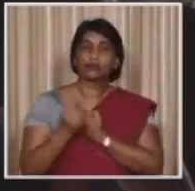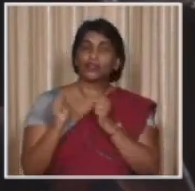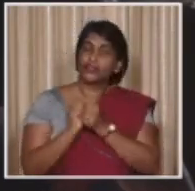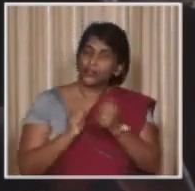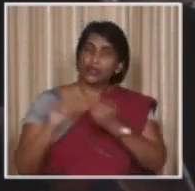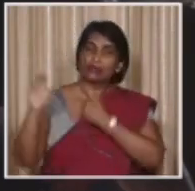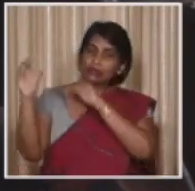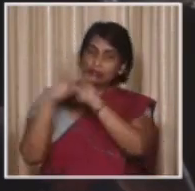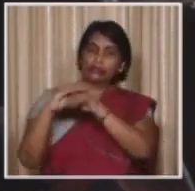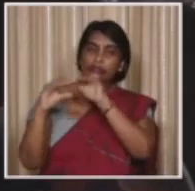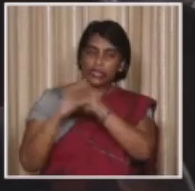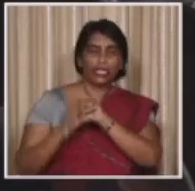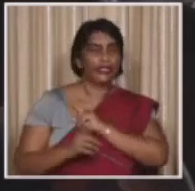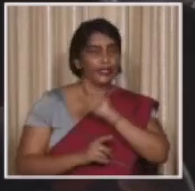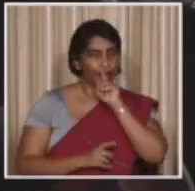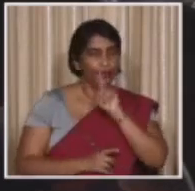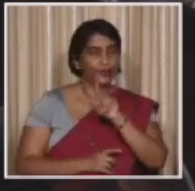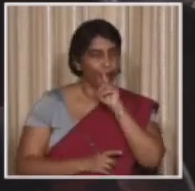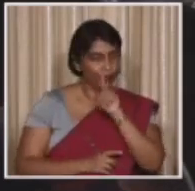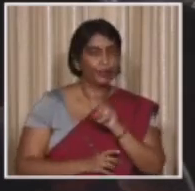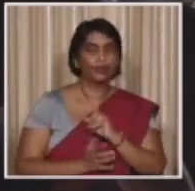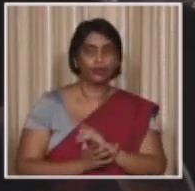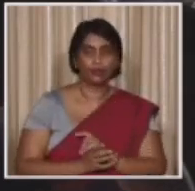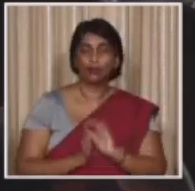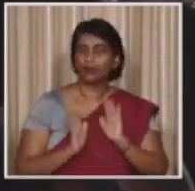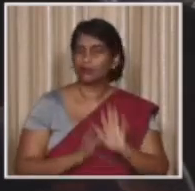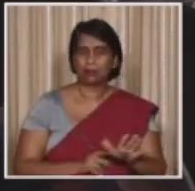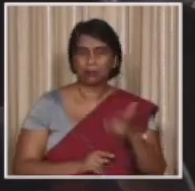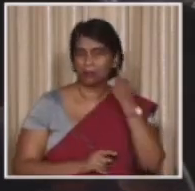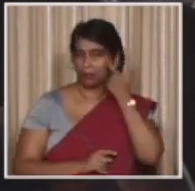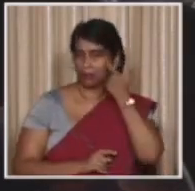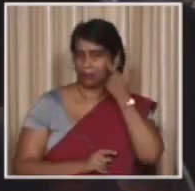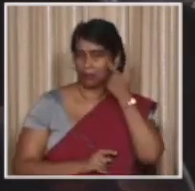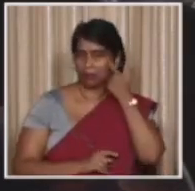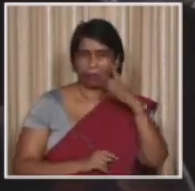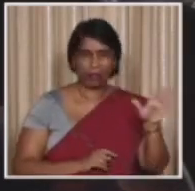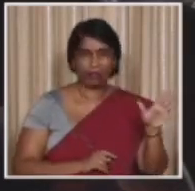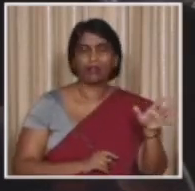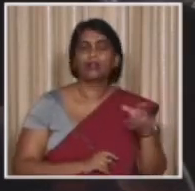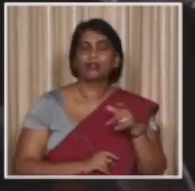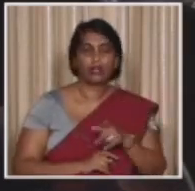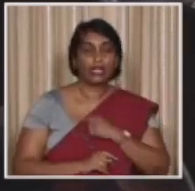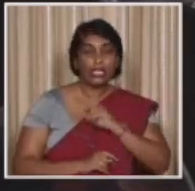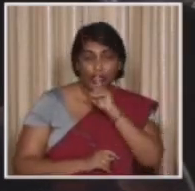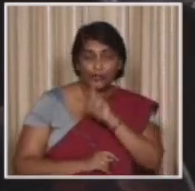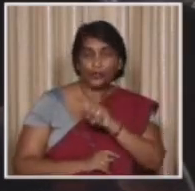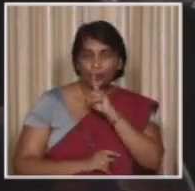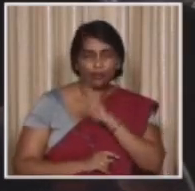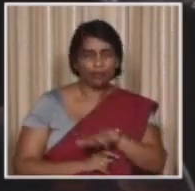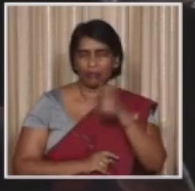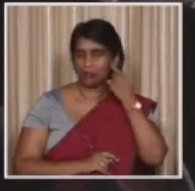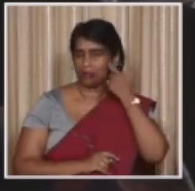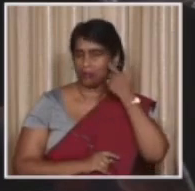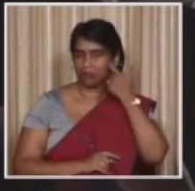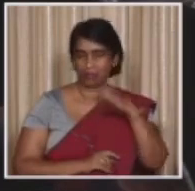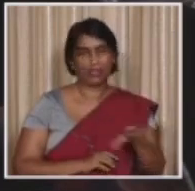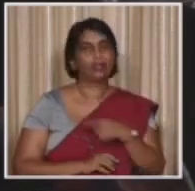කටයුතු කරන්න කියලා. නමුත් තුට්ටු දෙකකට හඬ ගණන් ගත්තේ